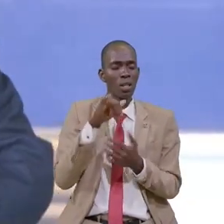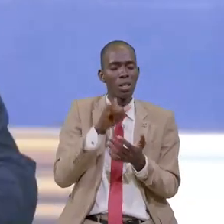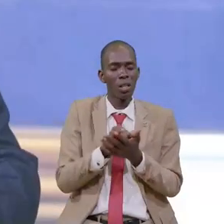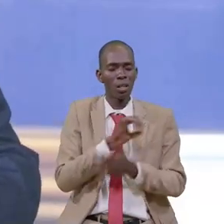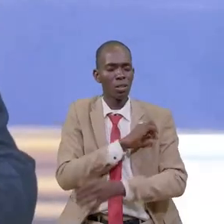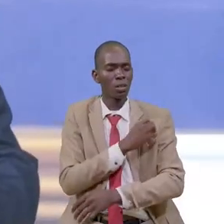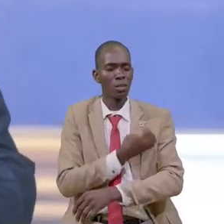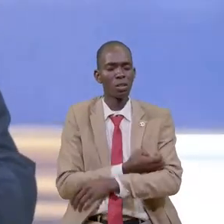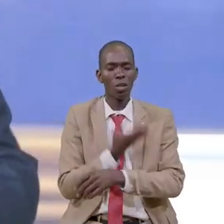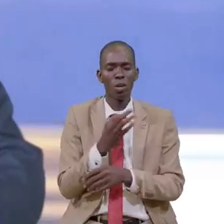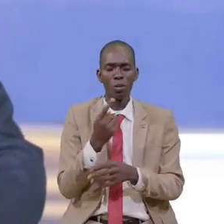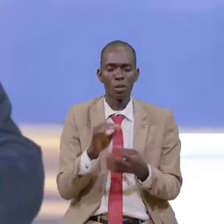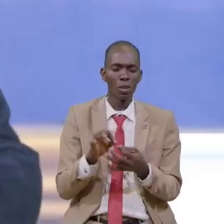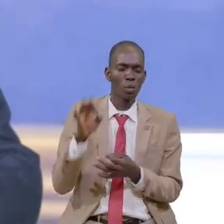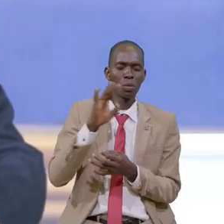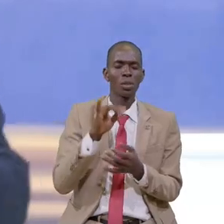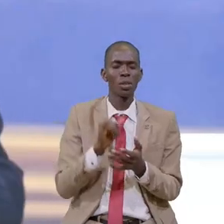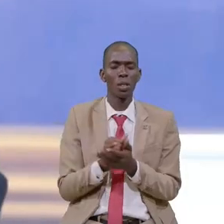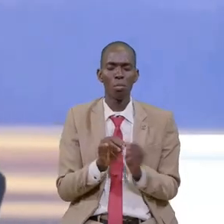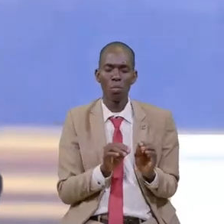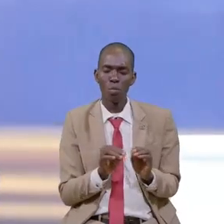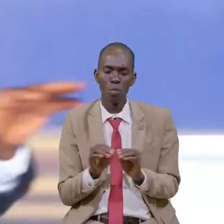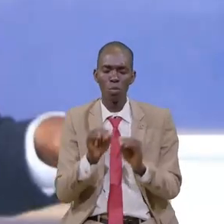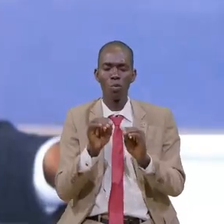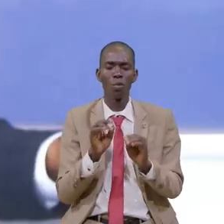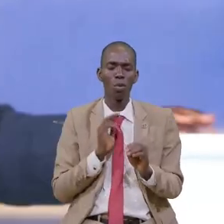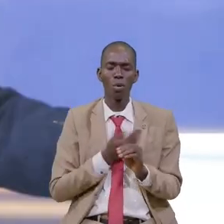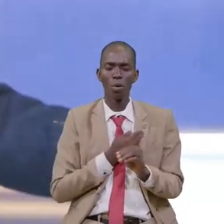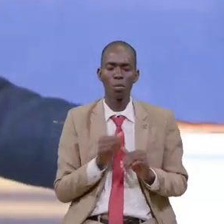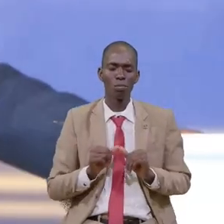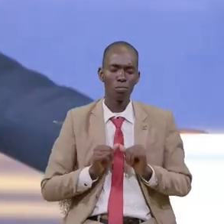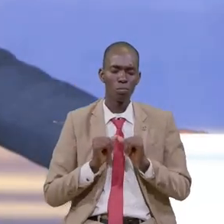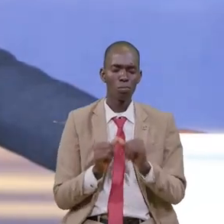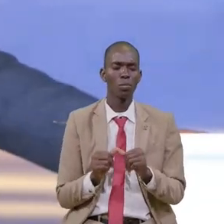l'esprit qui nous fait avancer, nous fait avancer, nous fait avancer,